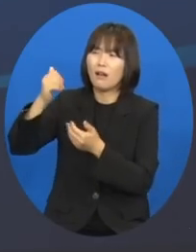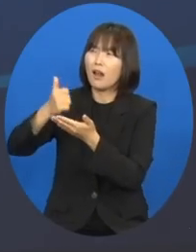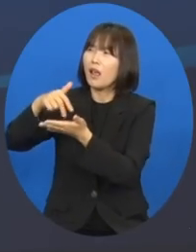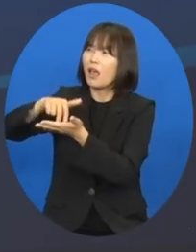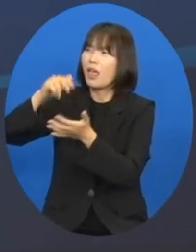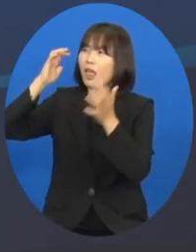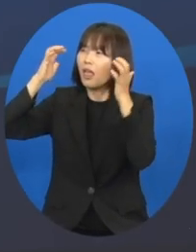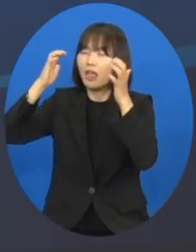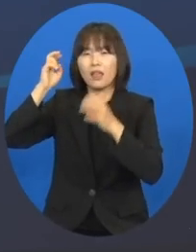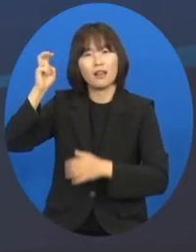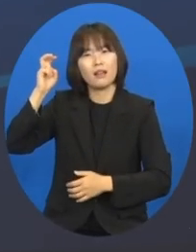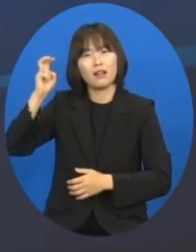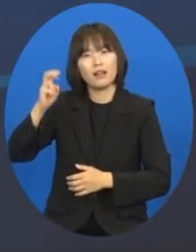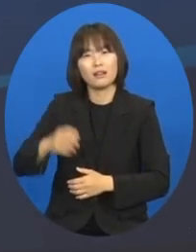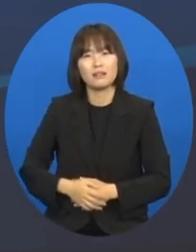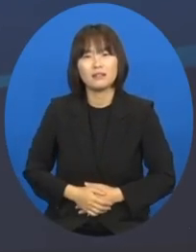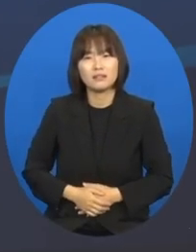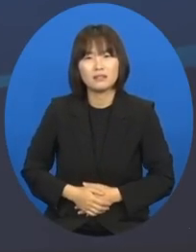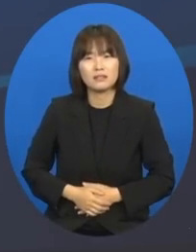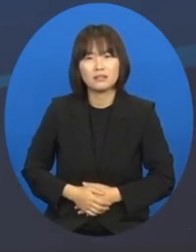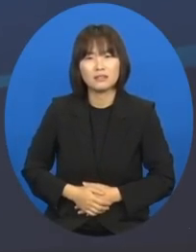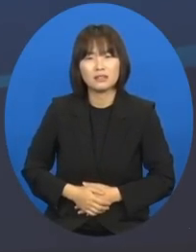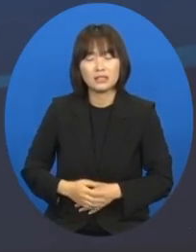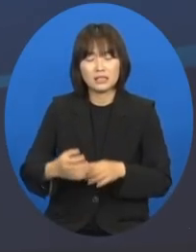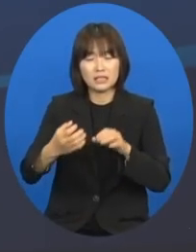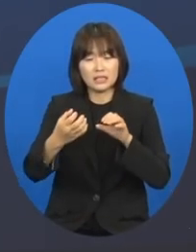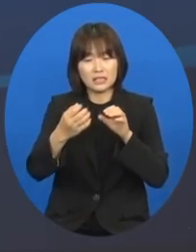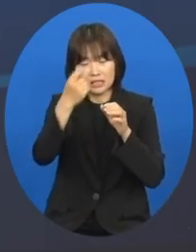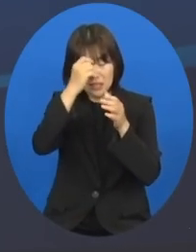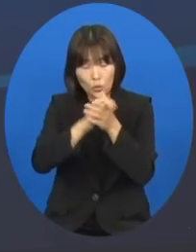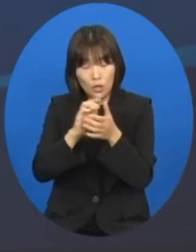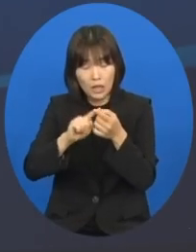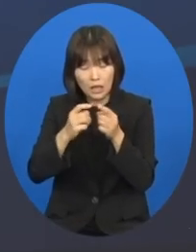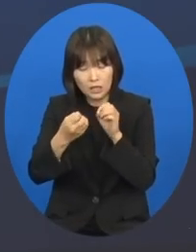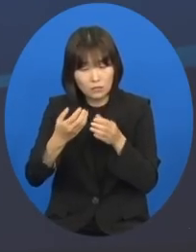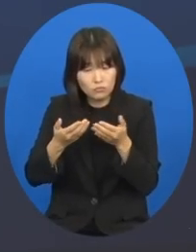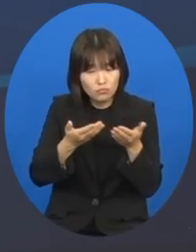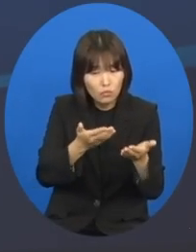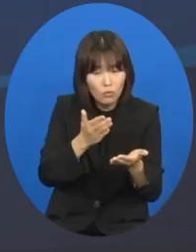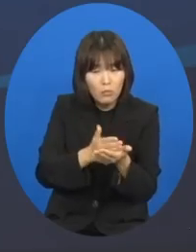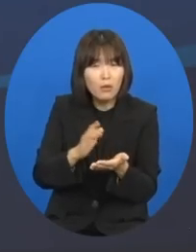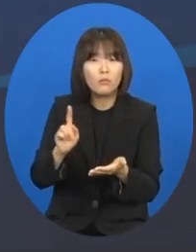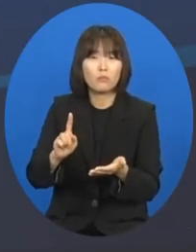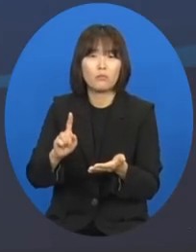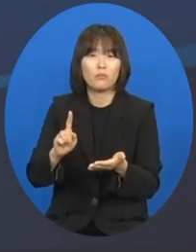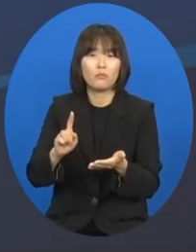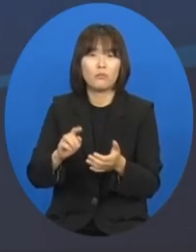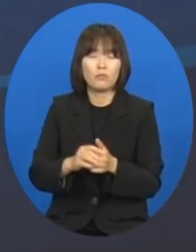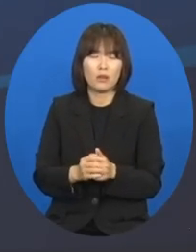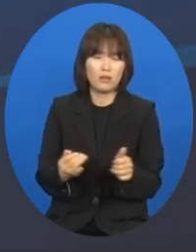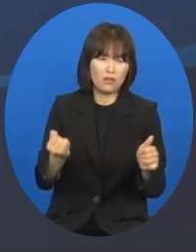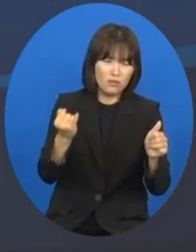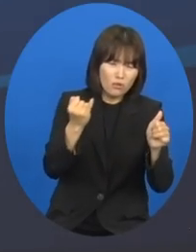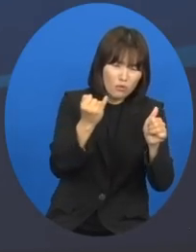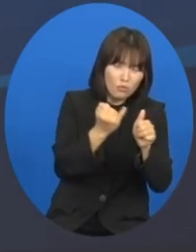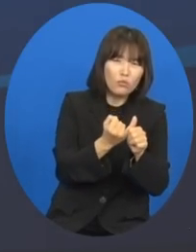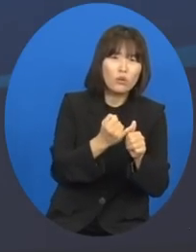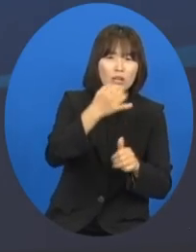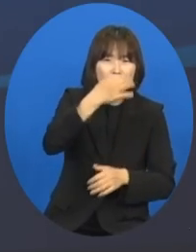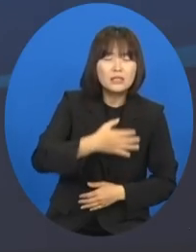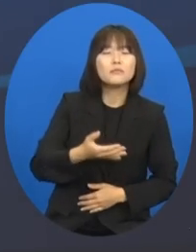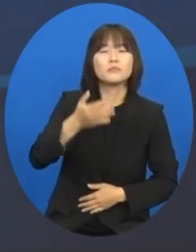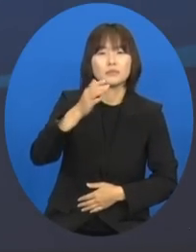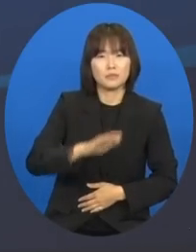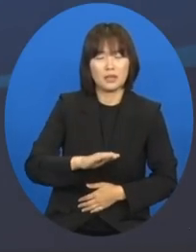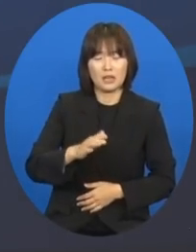여러분 기도를 응답해 주셔야 될까요 응답을 안 해 주셔야 될까요 결혼을 하기까지도 힘들지만 함께